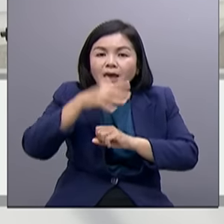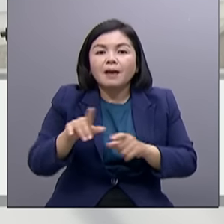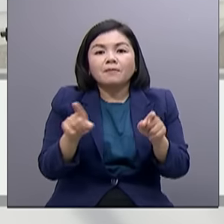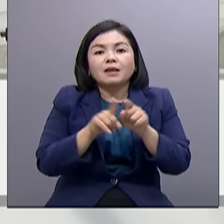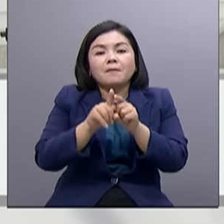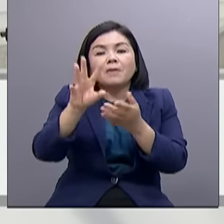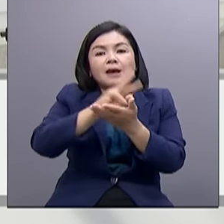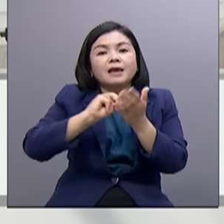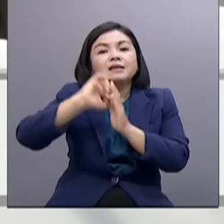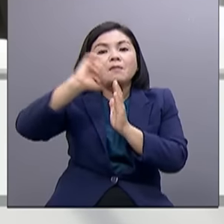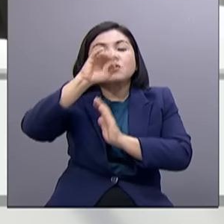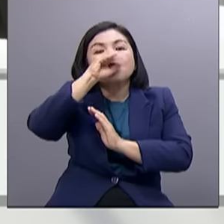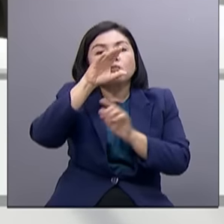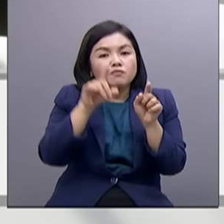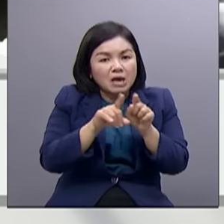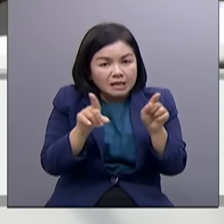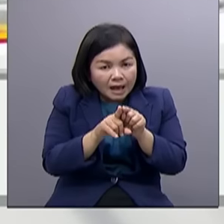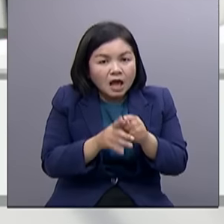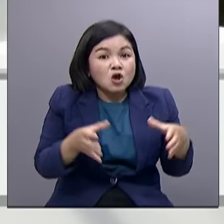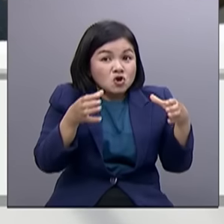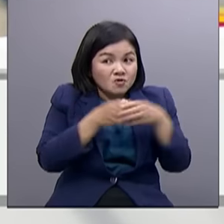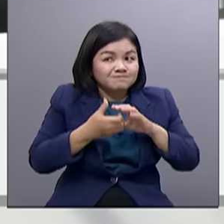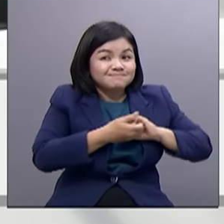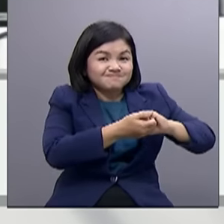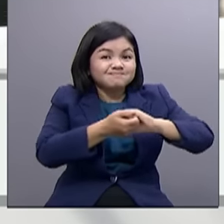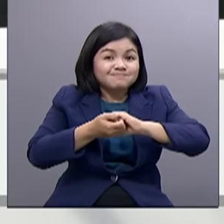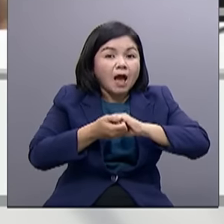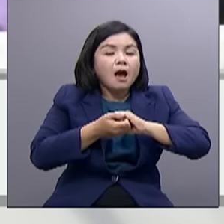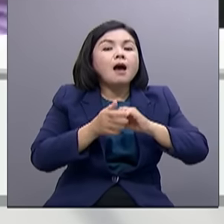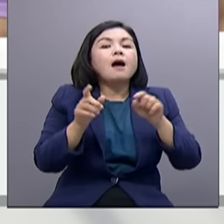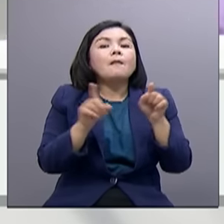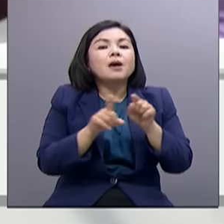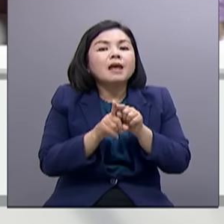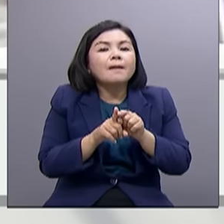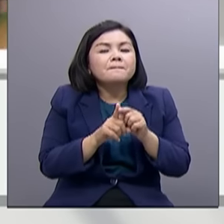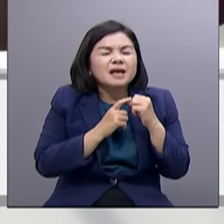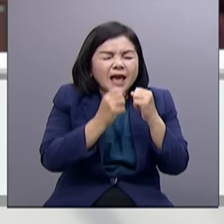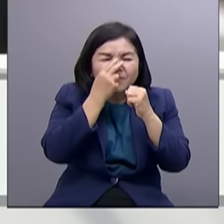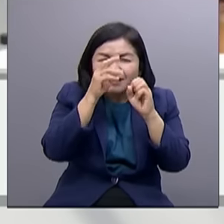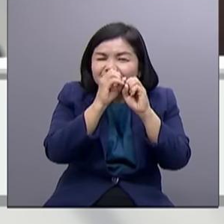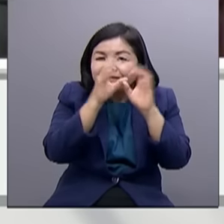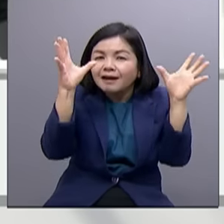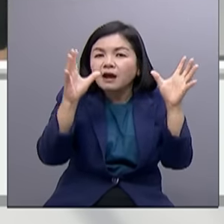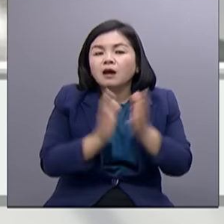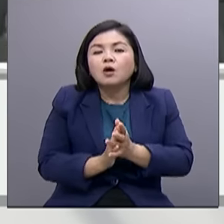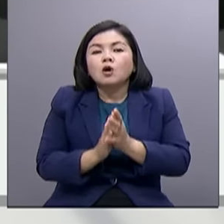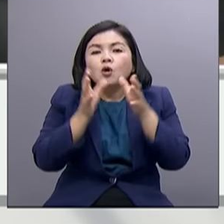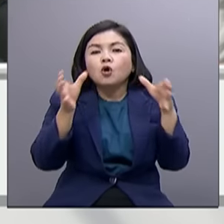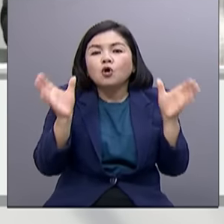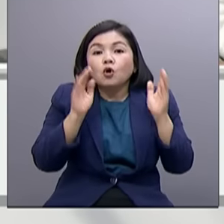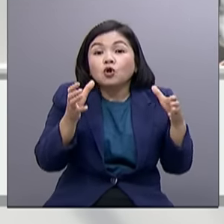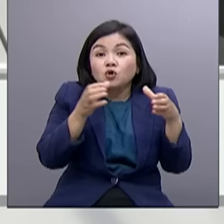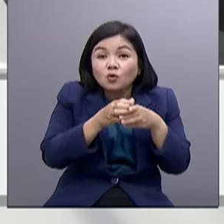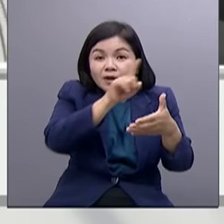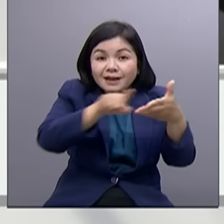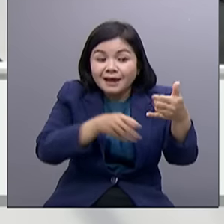เชียงใหม่ก็ชี้เหมือนกันว่าการเกาะกลุ่มก้อนคะแนนเนี่ยมันสะท้อนความพยายามที่ชัดเจนที่ทำให้คนจำนวนนึงได้รับการ